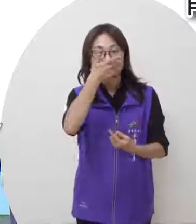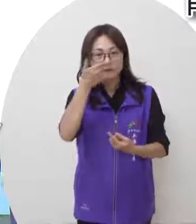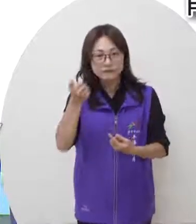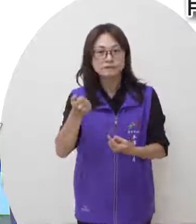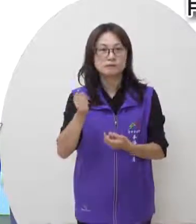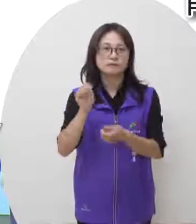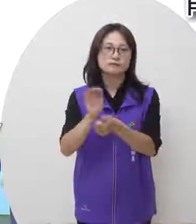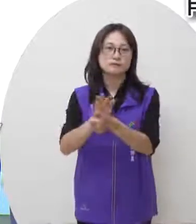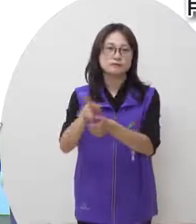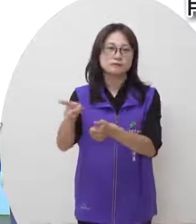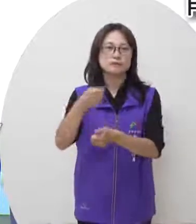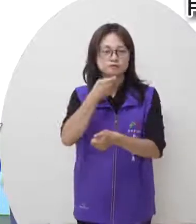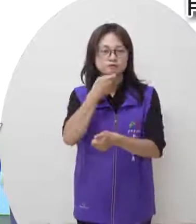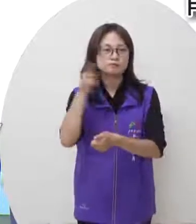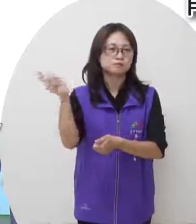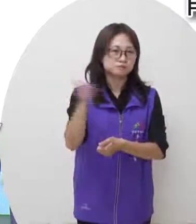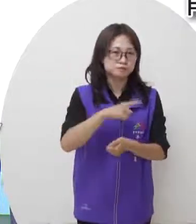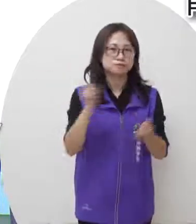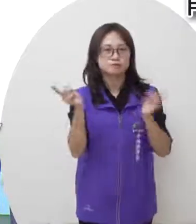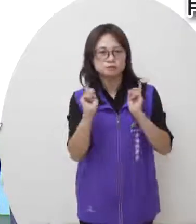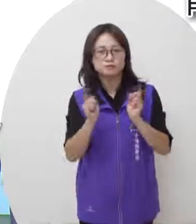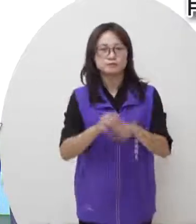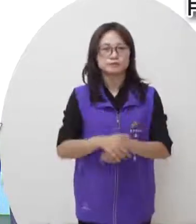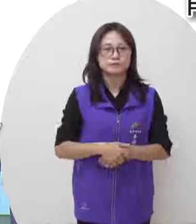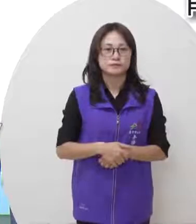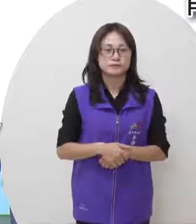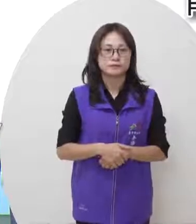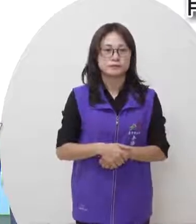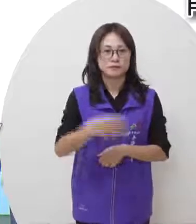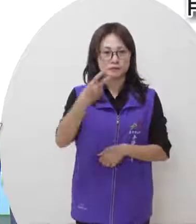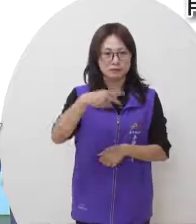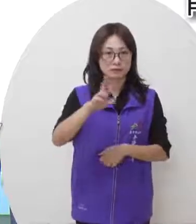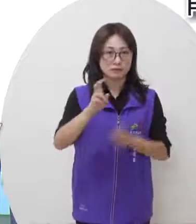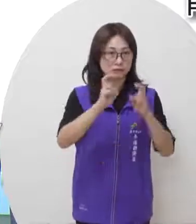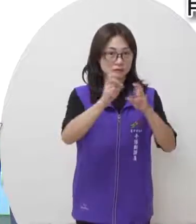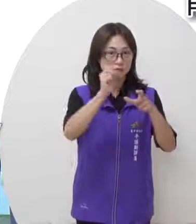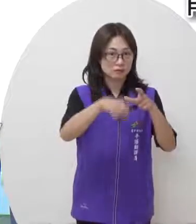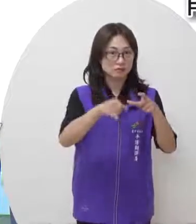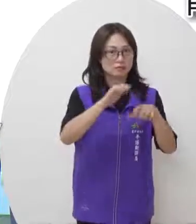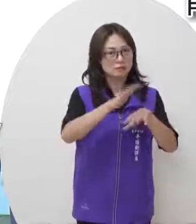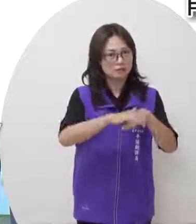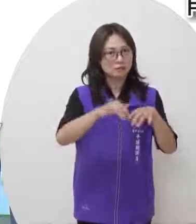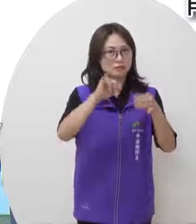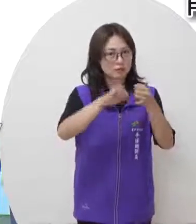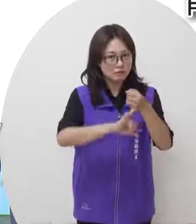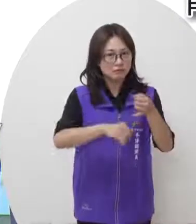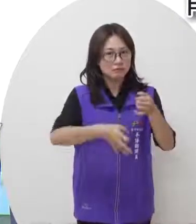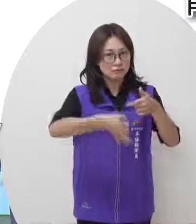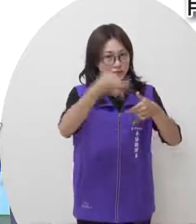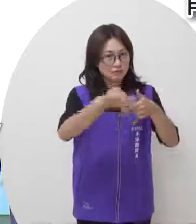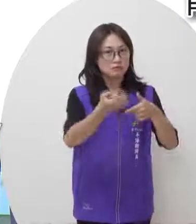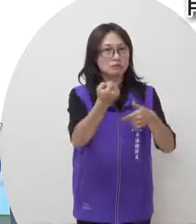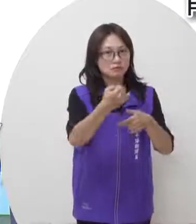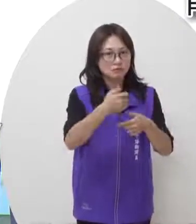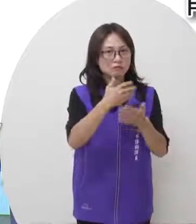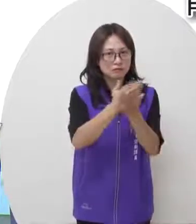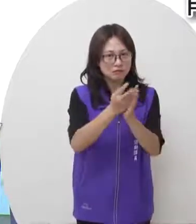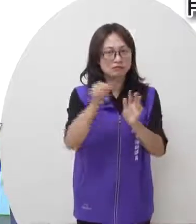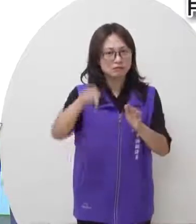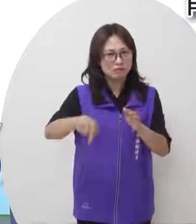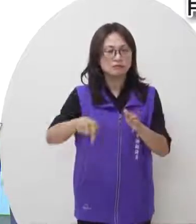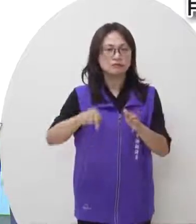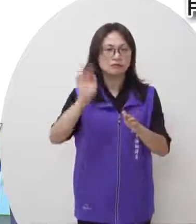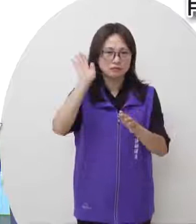外，捷运公司也在订定捷运的相关的票价、乘车等等套票的方式，我想这个部分我们都是